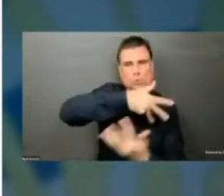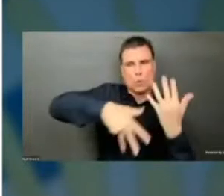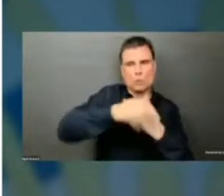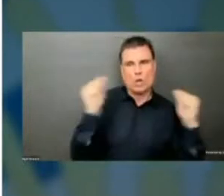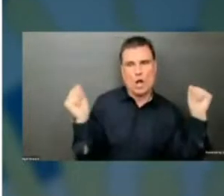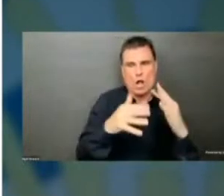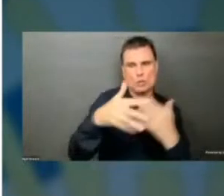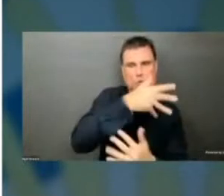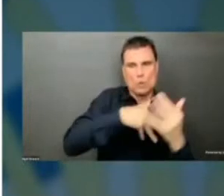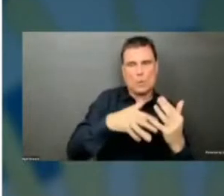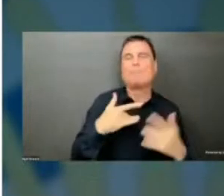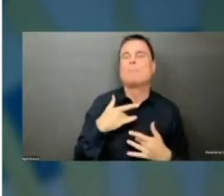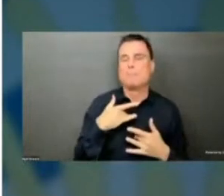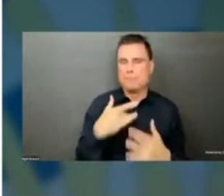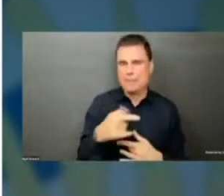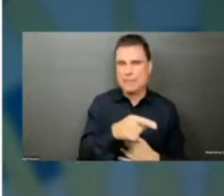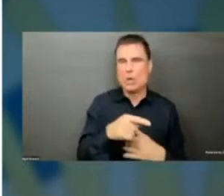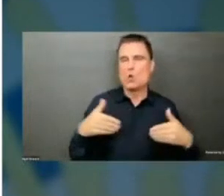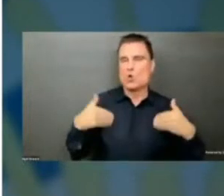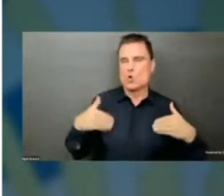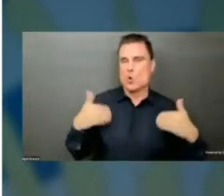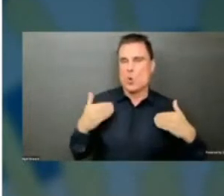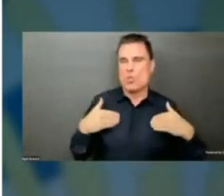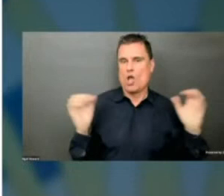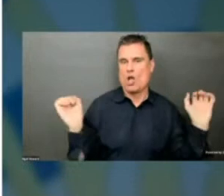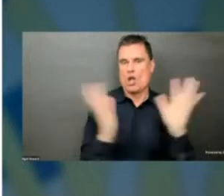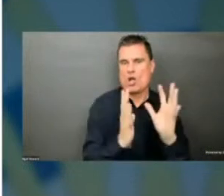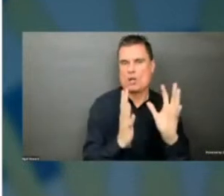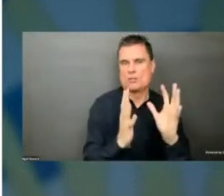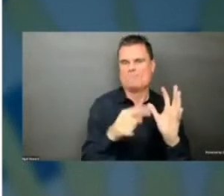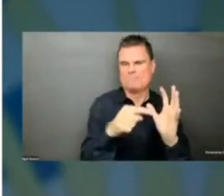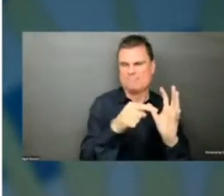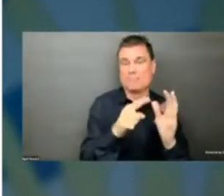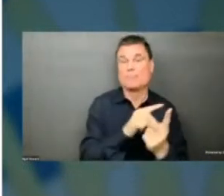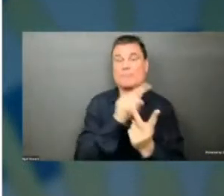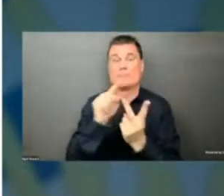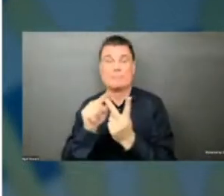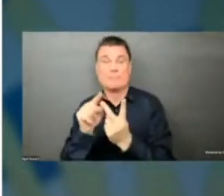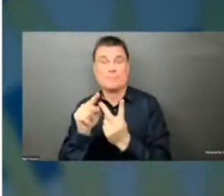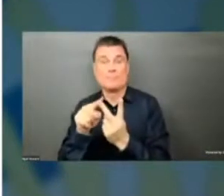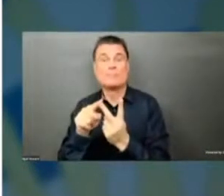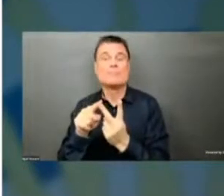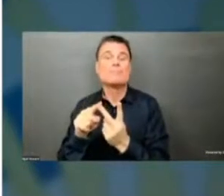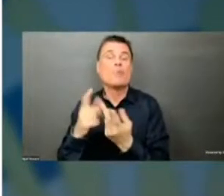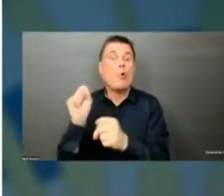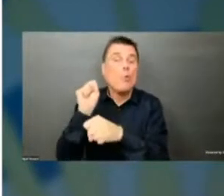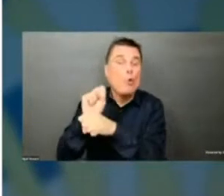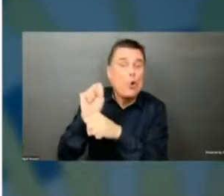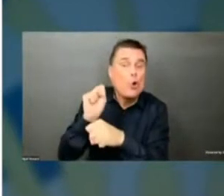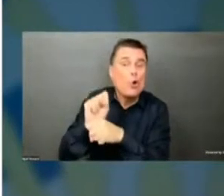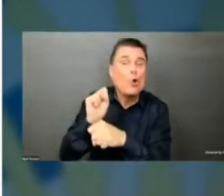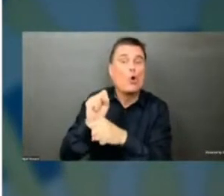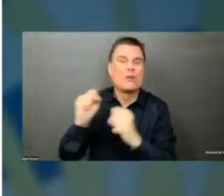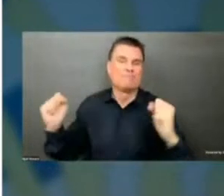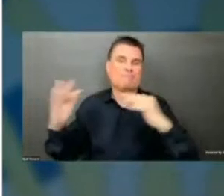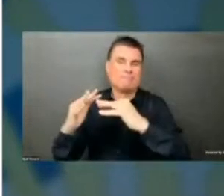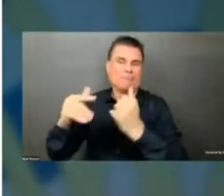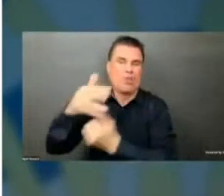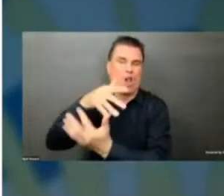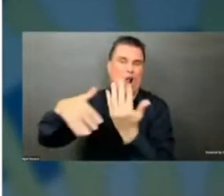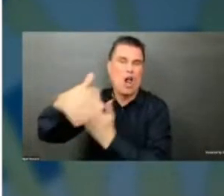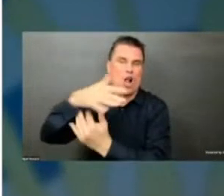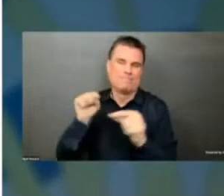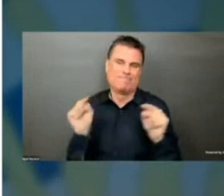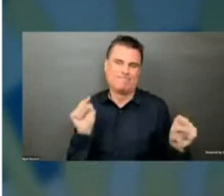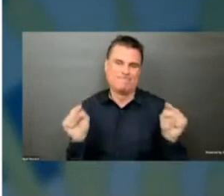then we're also seeing workplace transmission and sometimes quite large 还有 outbreaks 呢 in 就是可能 workplaces, 主要 but 是 transmission events 那 in